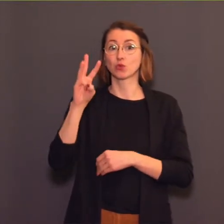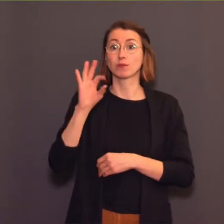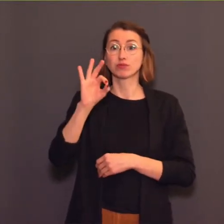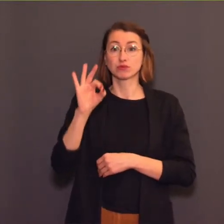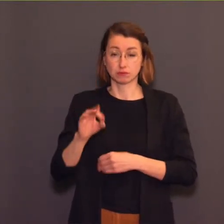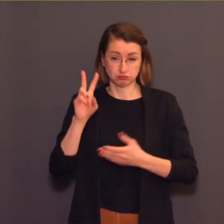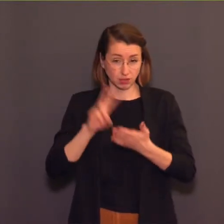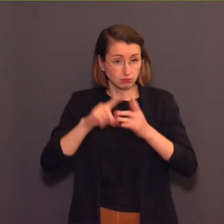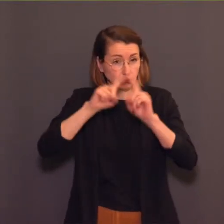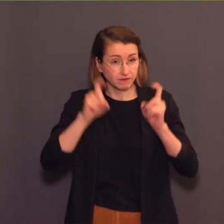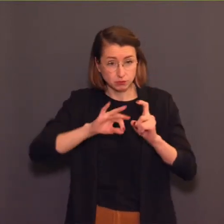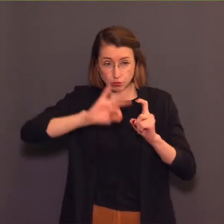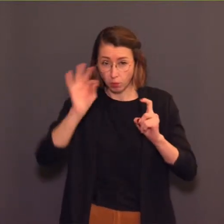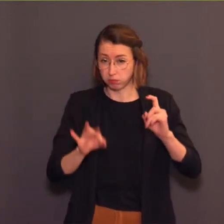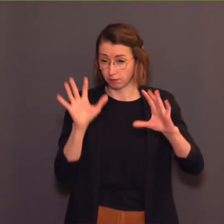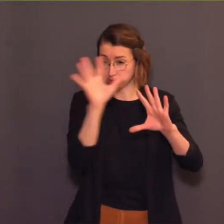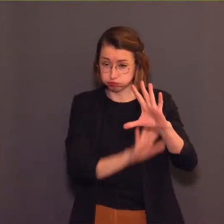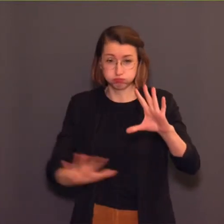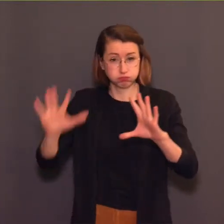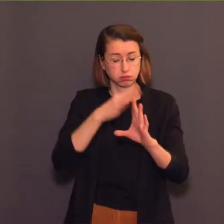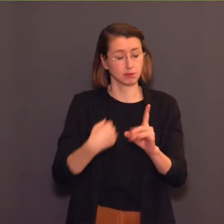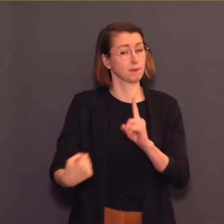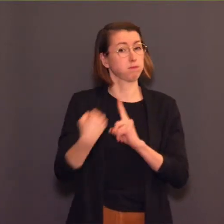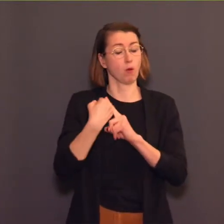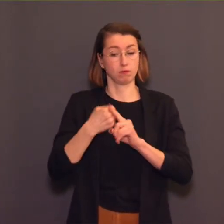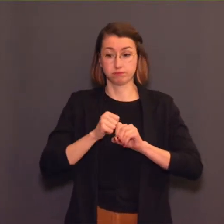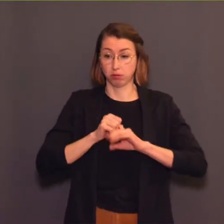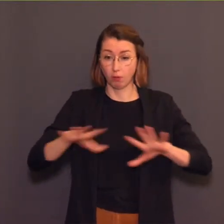où les chiffres sont les plus importants.